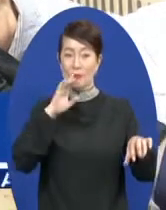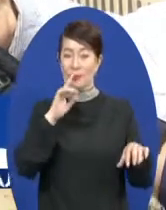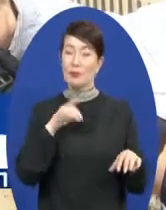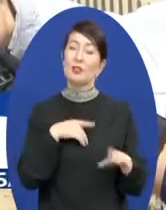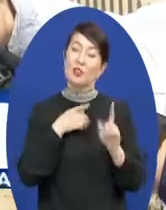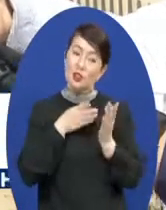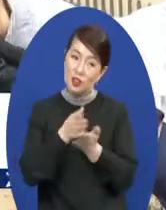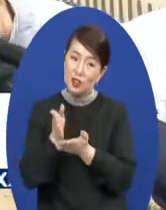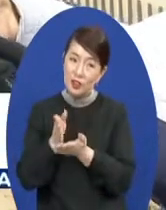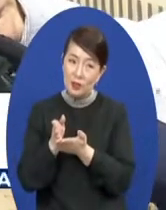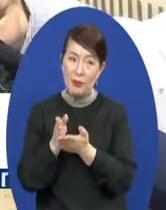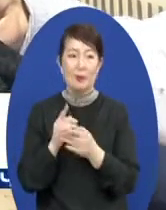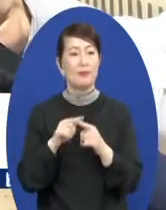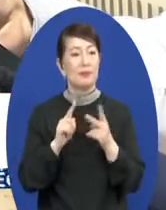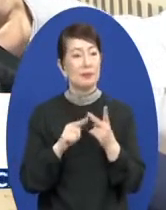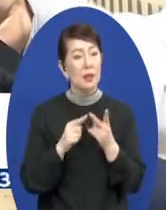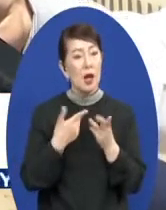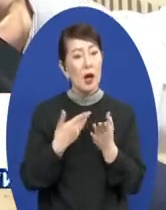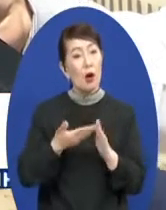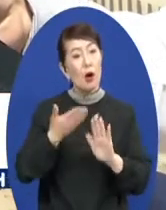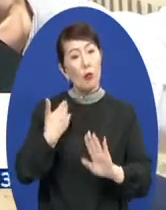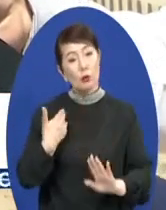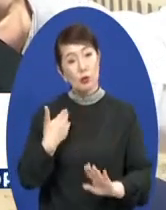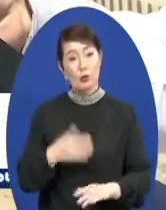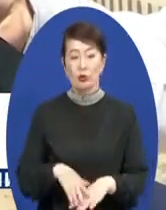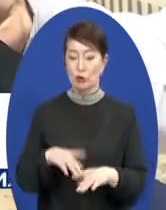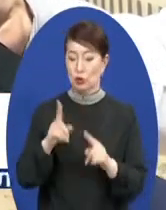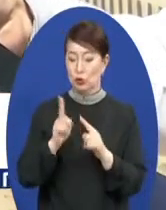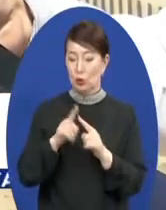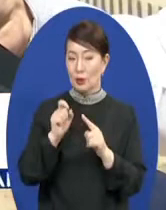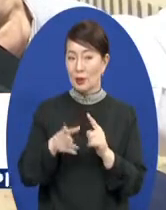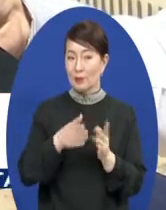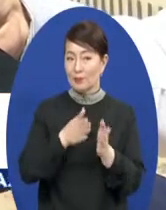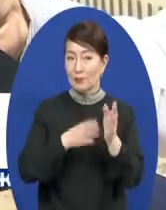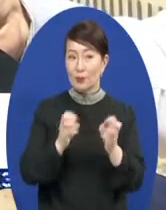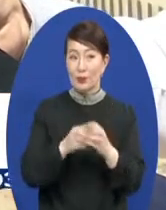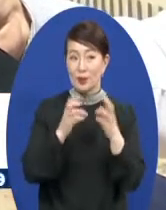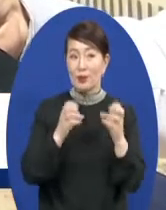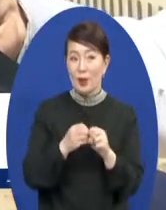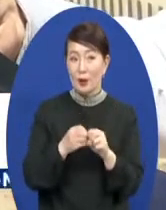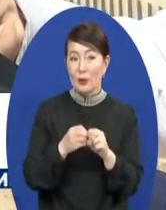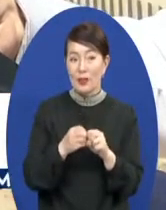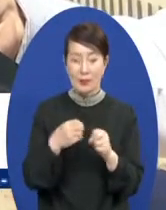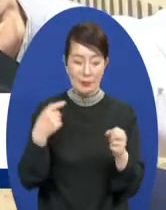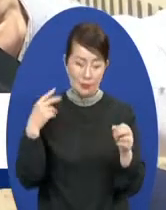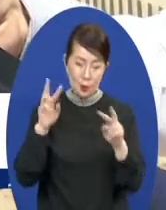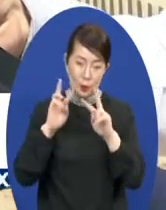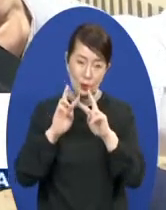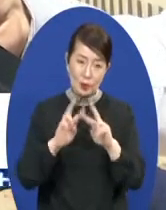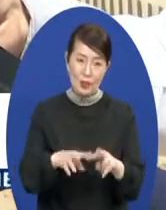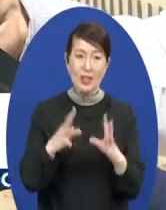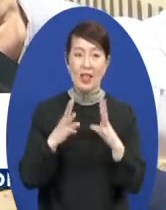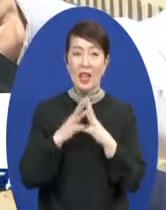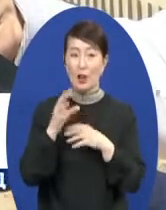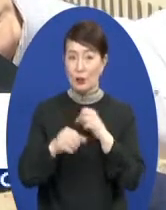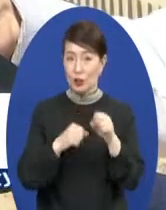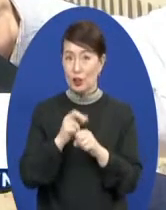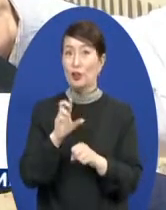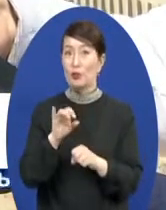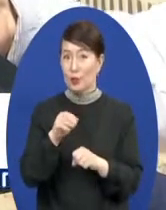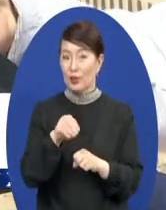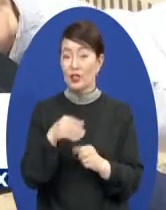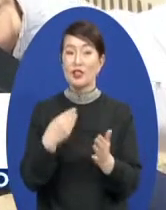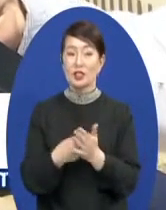ийм одоо чиглэлийг хийгдээд, а, урд нь бид төр одоо төмөр замын бүтээн байгуулалтууд 10 гаруй жил үргэлжилдэг, одоо бас ийм